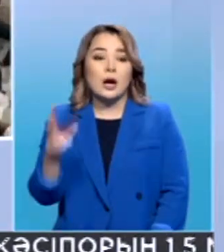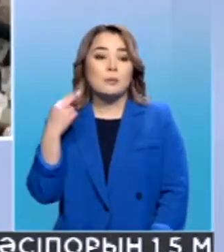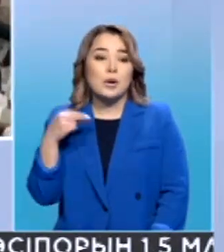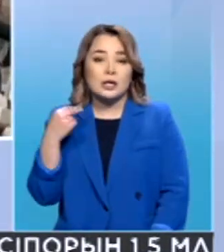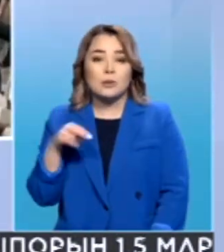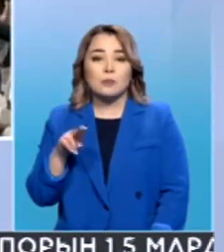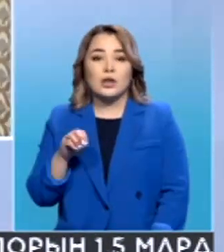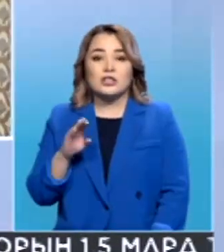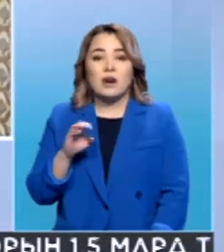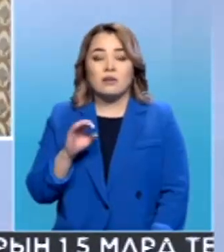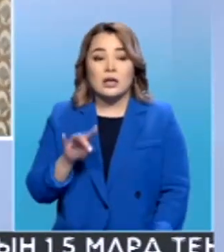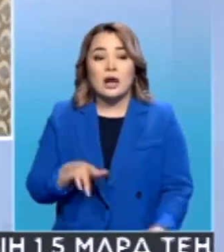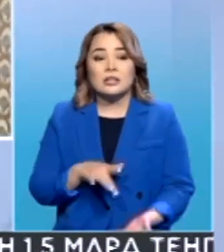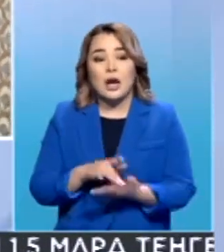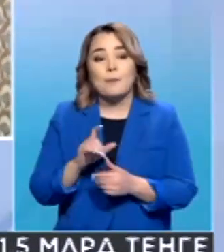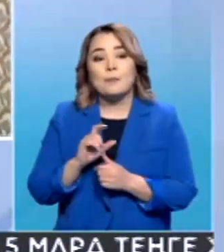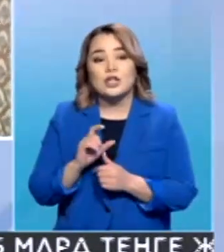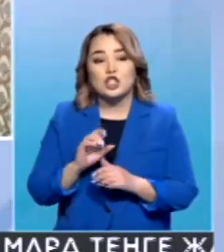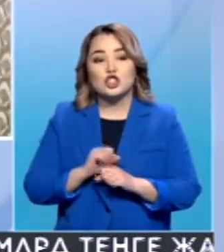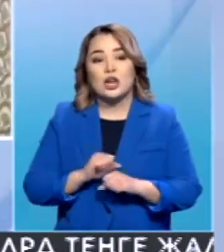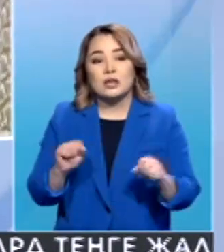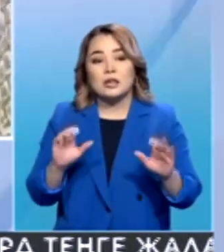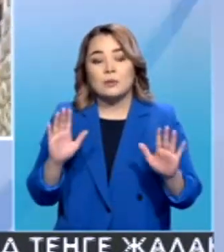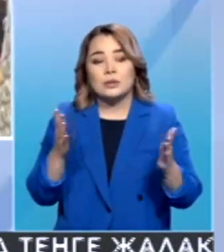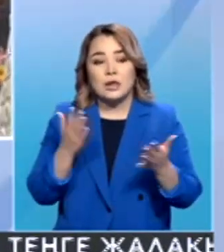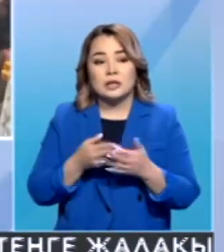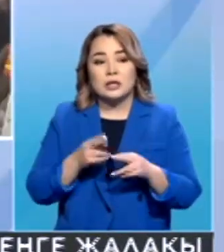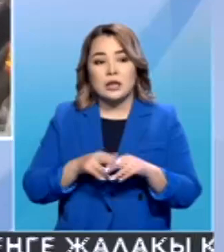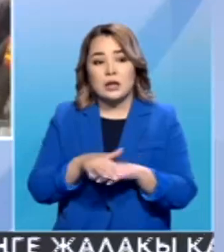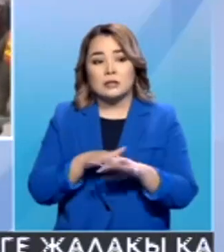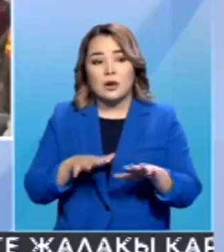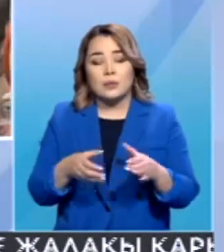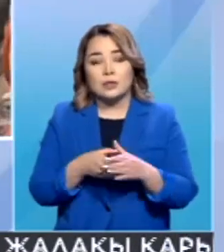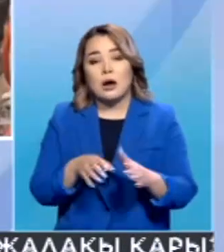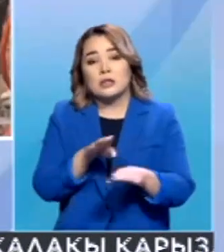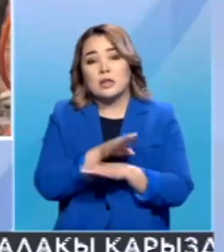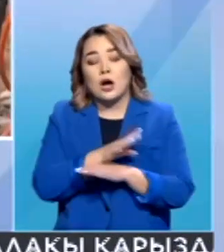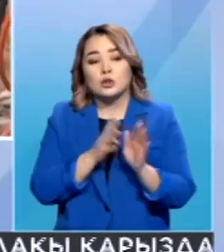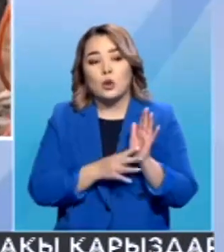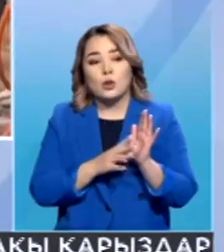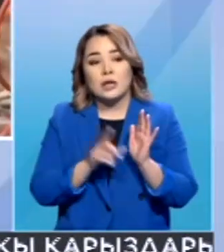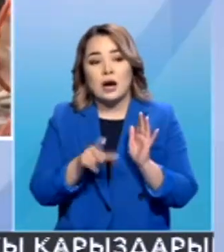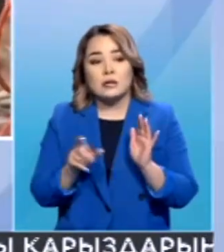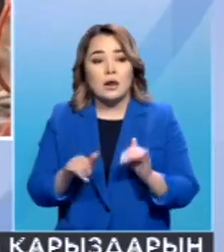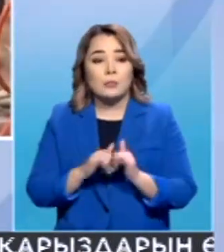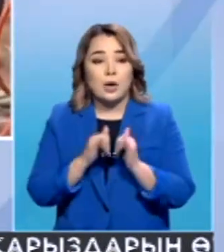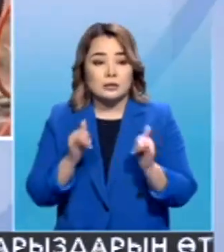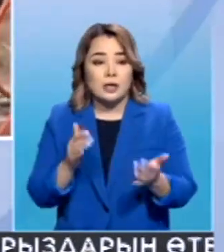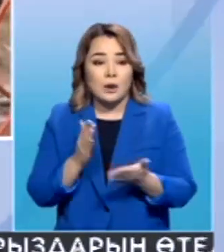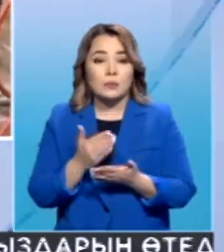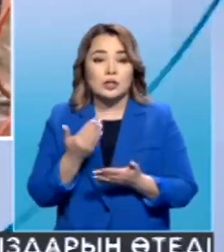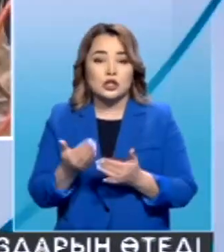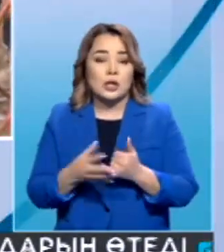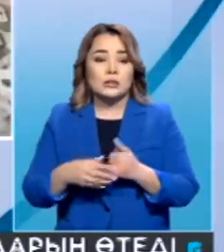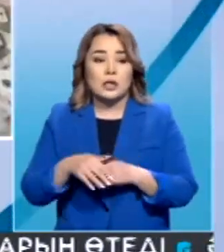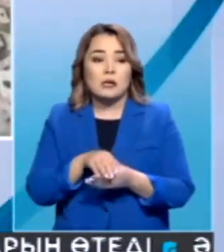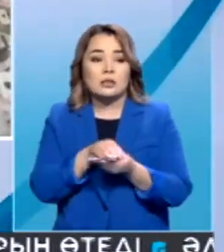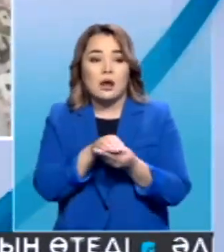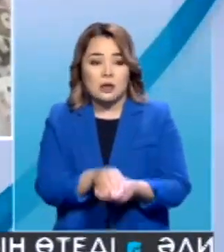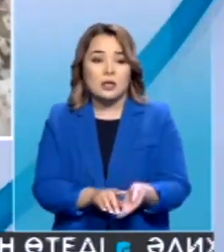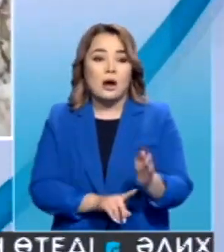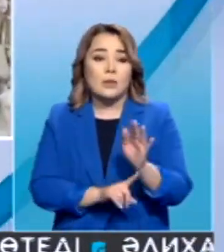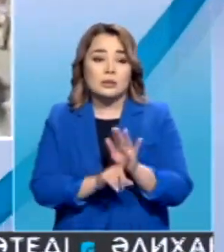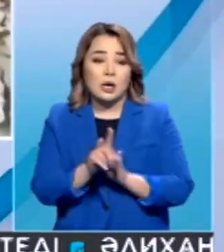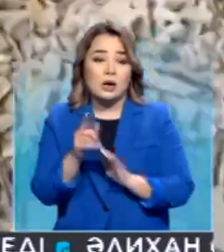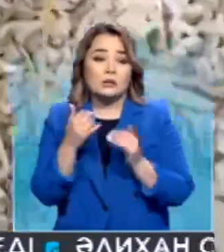Пәкістанның Пешавар қаласындағы мешітте болған жарылыста қаза тапқандардың саны 90 адамнан асты. Қазір олар жер қойына беріле